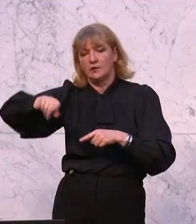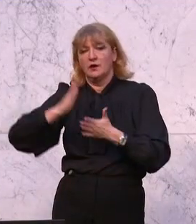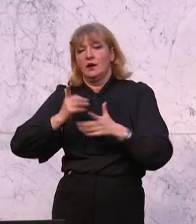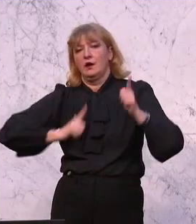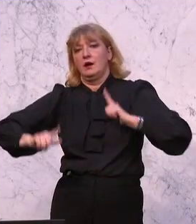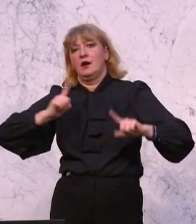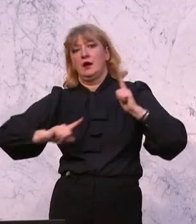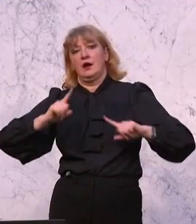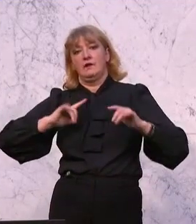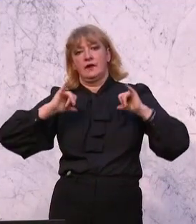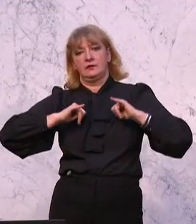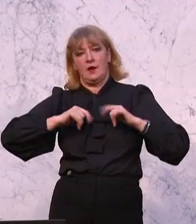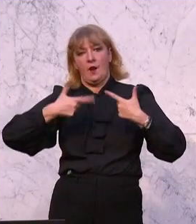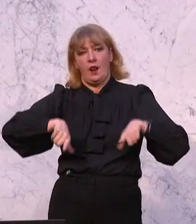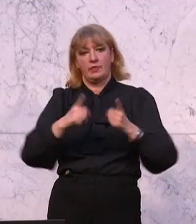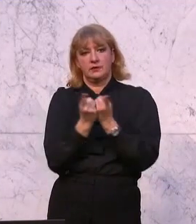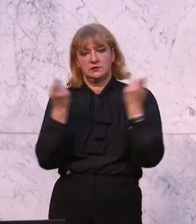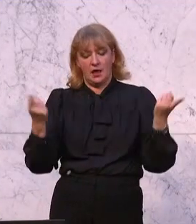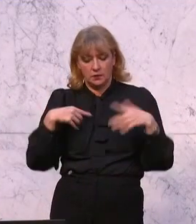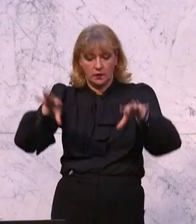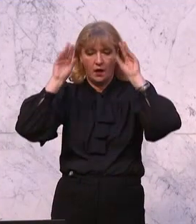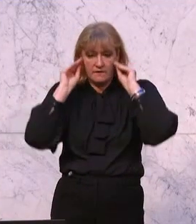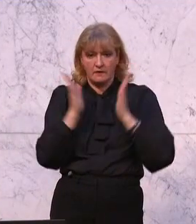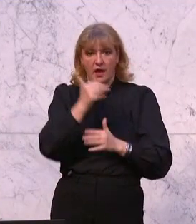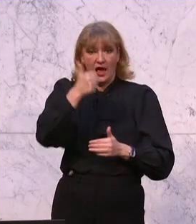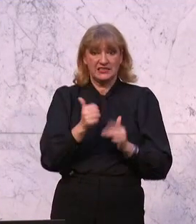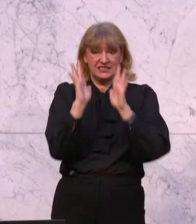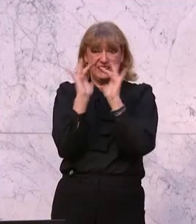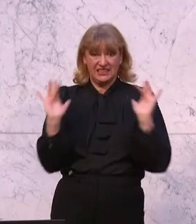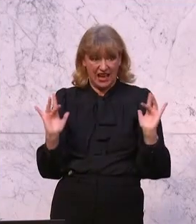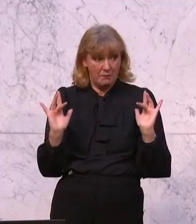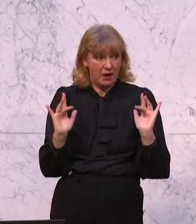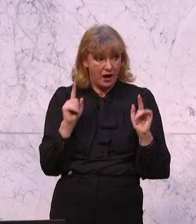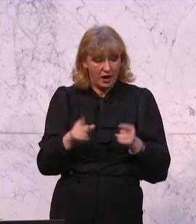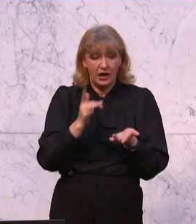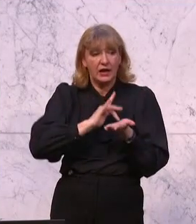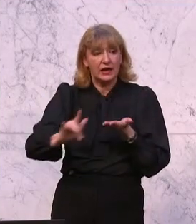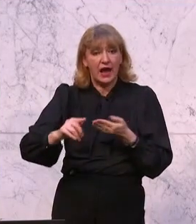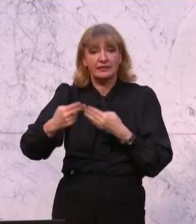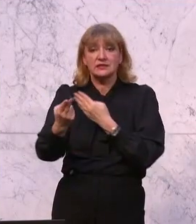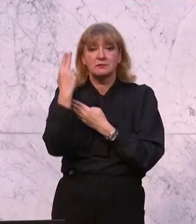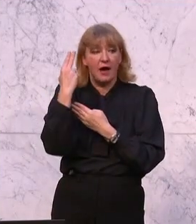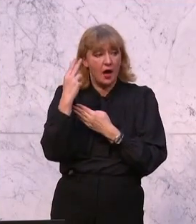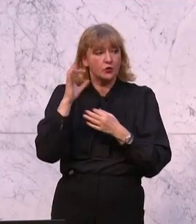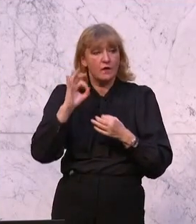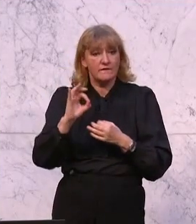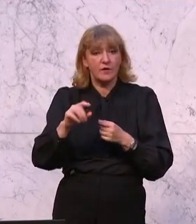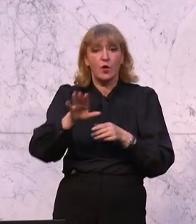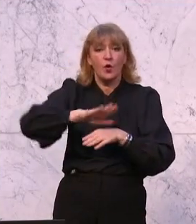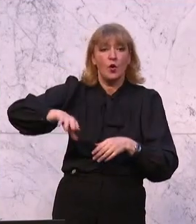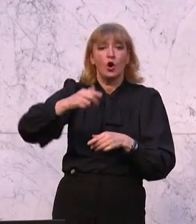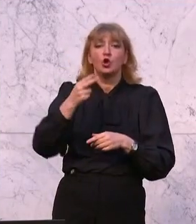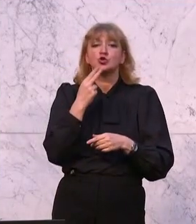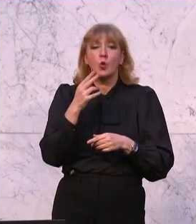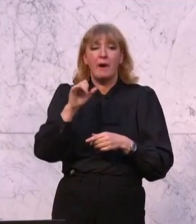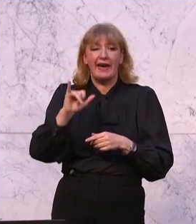interessanterweise aus der Tiroler Tageszeitung erfahren müssen, dass mit 1. Dezember die Gratismaut für die Wipptaler und für die Stubaitaler,